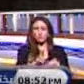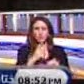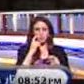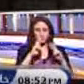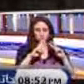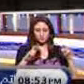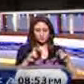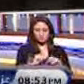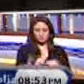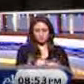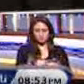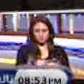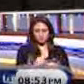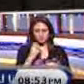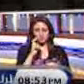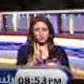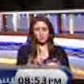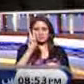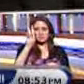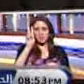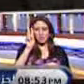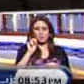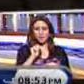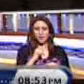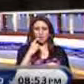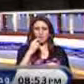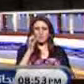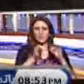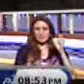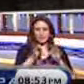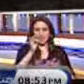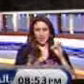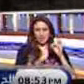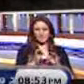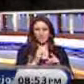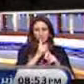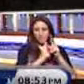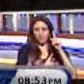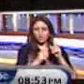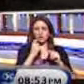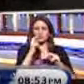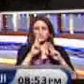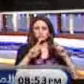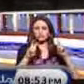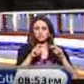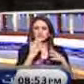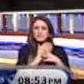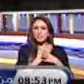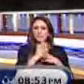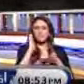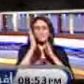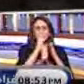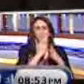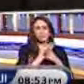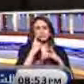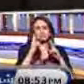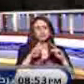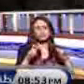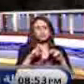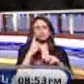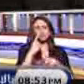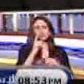النيابة الكلية وسبعة من وكلاء النيابة تحت إشراف المستشار أيمن العبد المحامي العام لنيابة المنوفية، ونحن في انتظار يعني ما